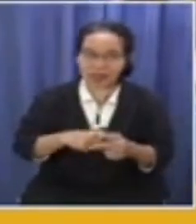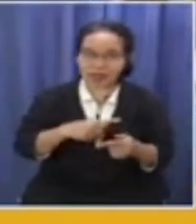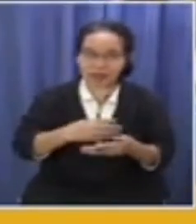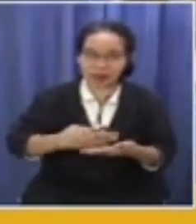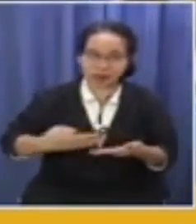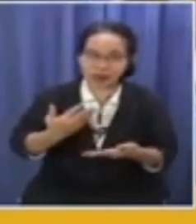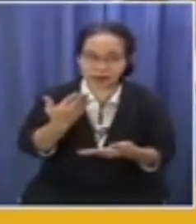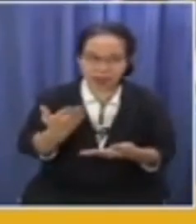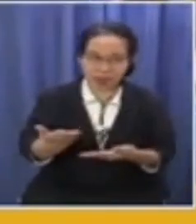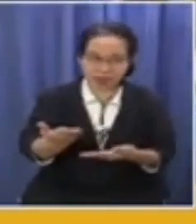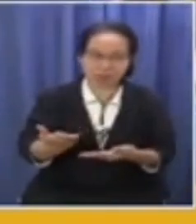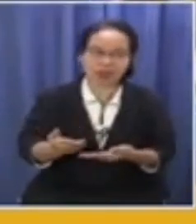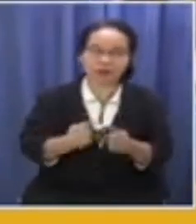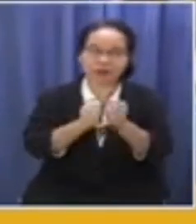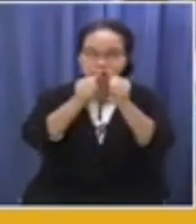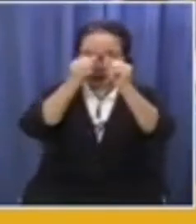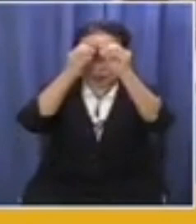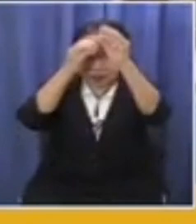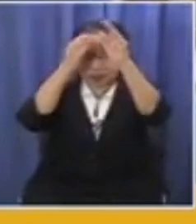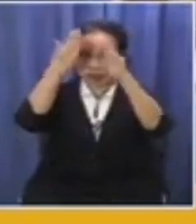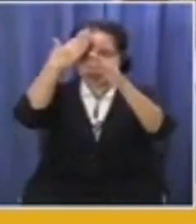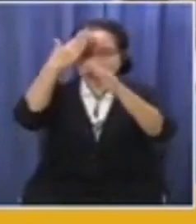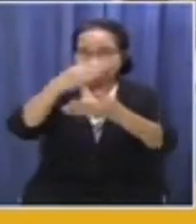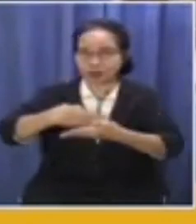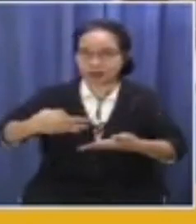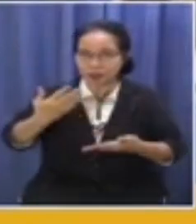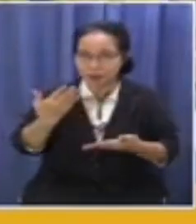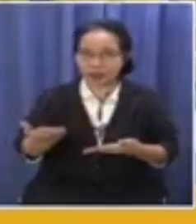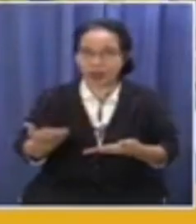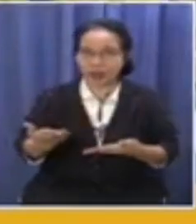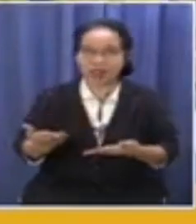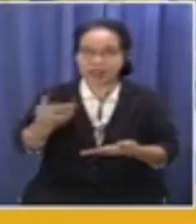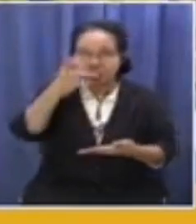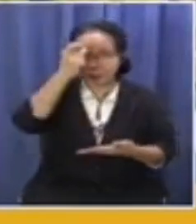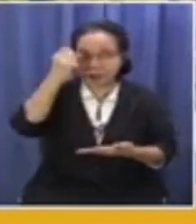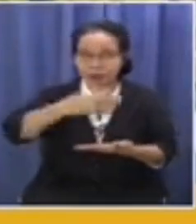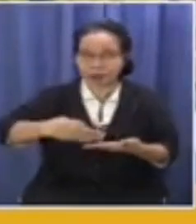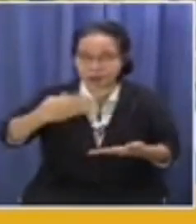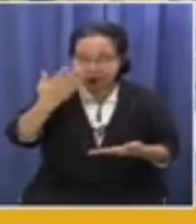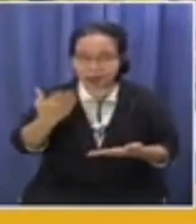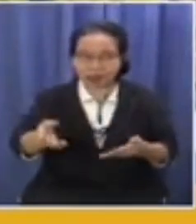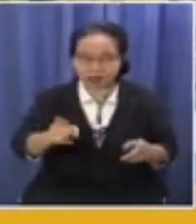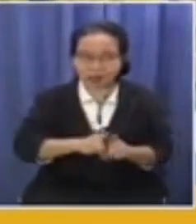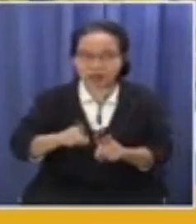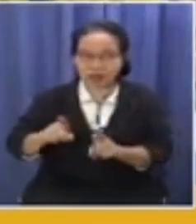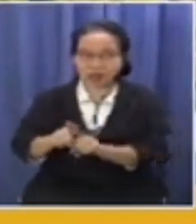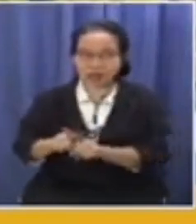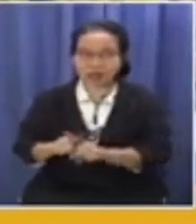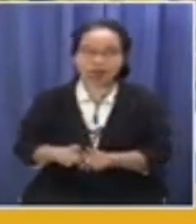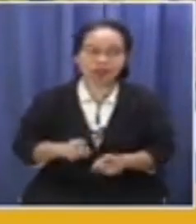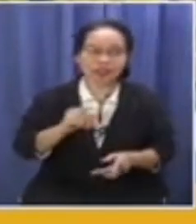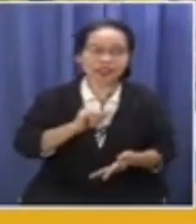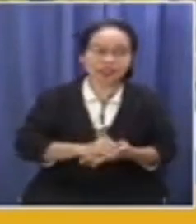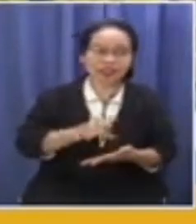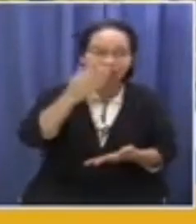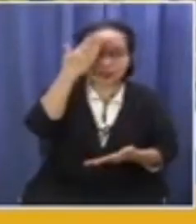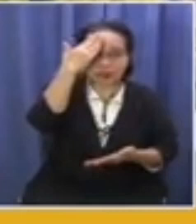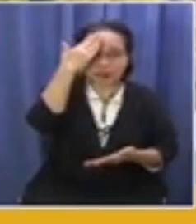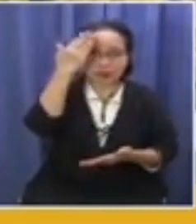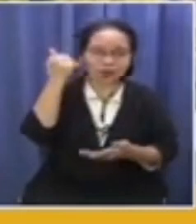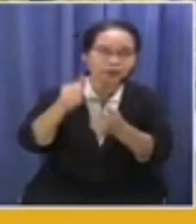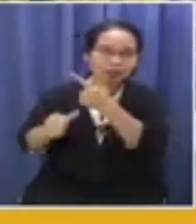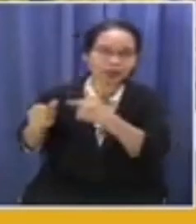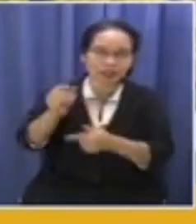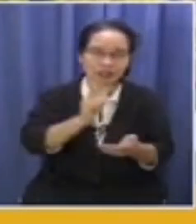papatawarin ka ng ama Alam mo na pinatawad ka kasi nagpatawad ka rin eh Ganon Ang alam ng mga